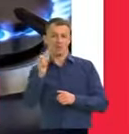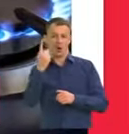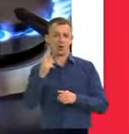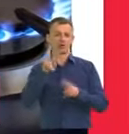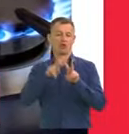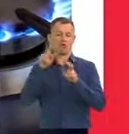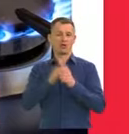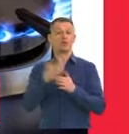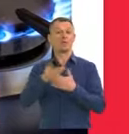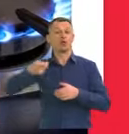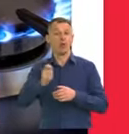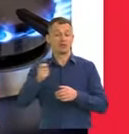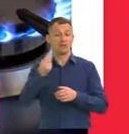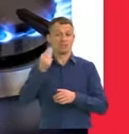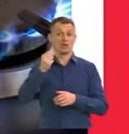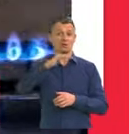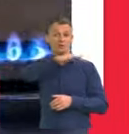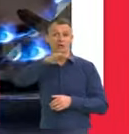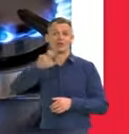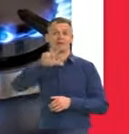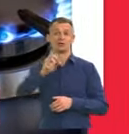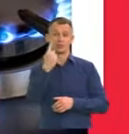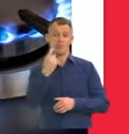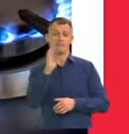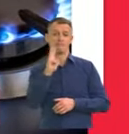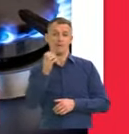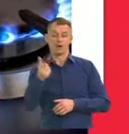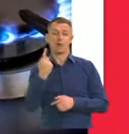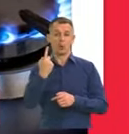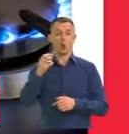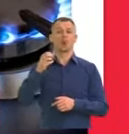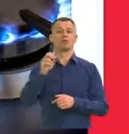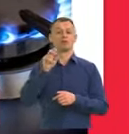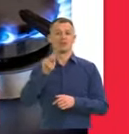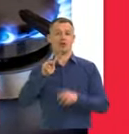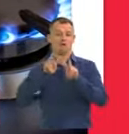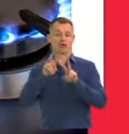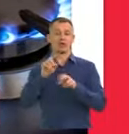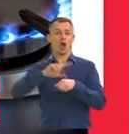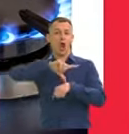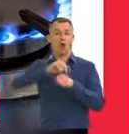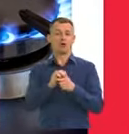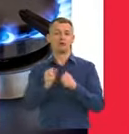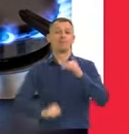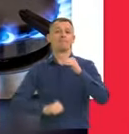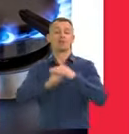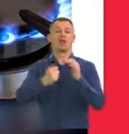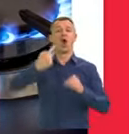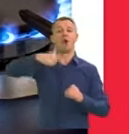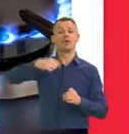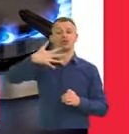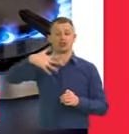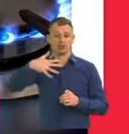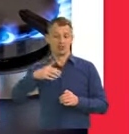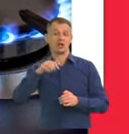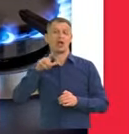naturale, prețul va fi plafonat la 31 de bani pe kWh. Limita consumului va crește la 1500 de metri cubi lunar,